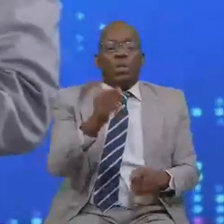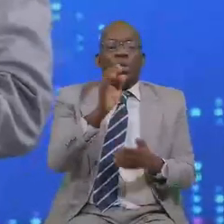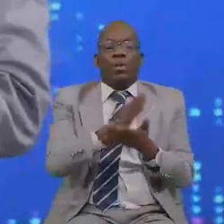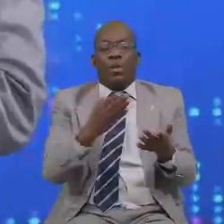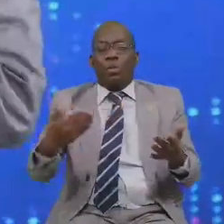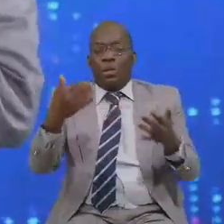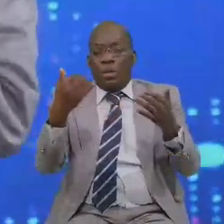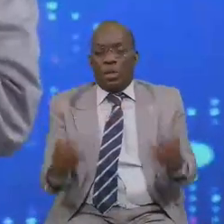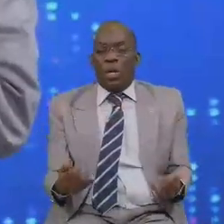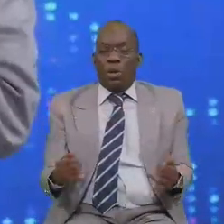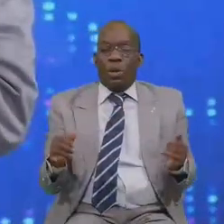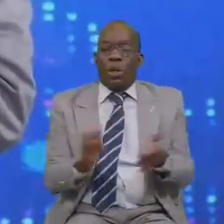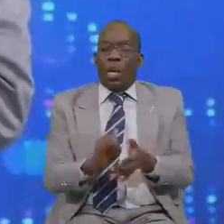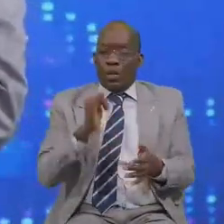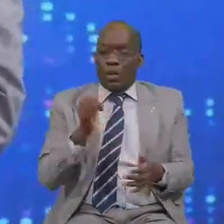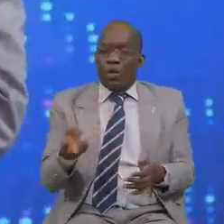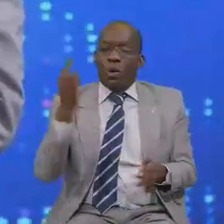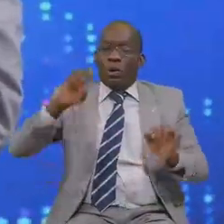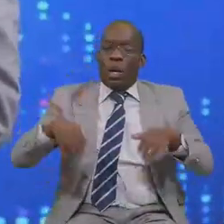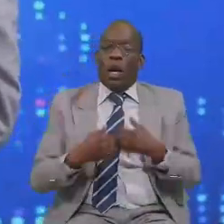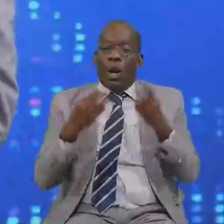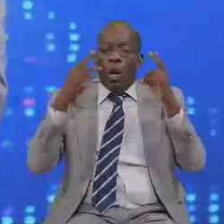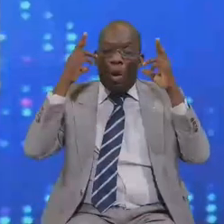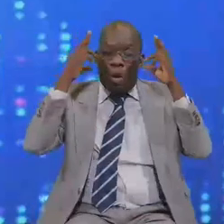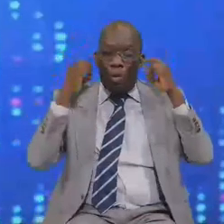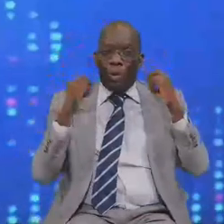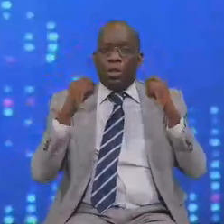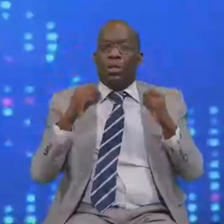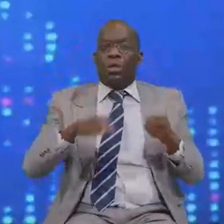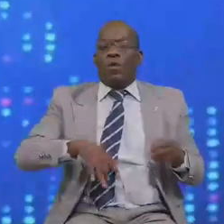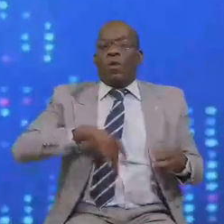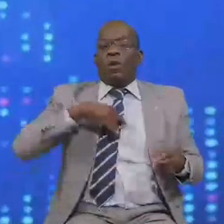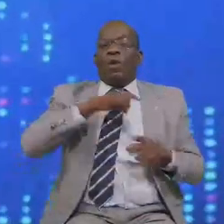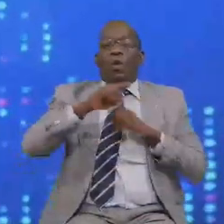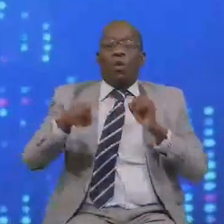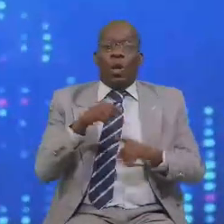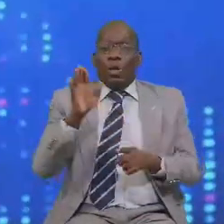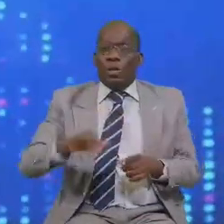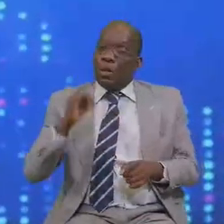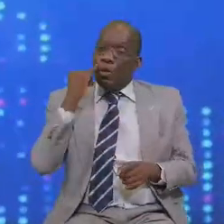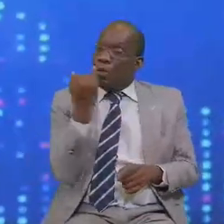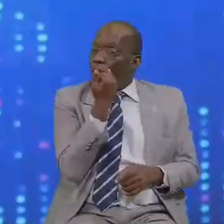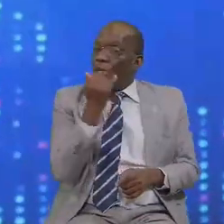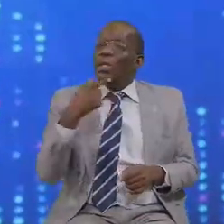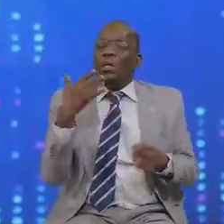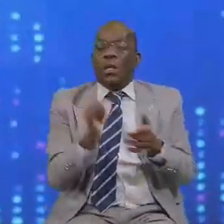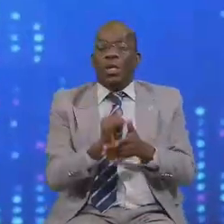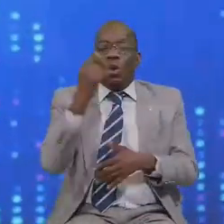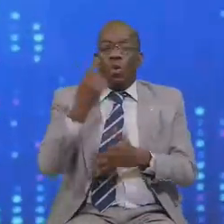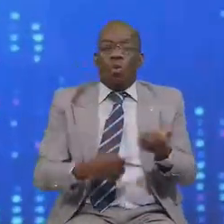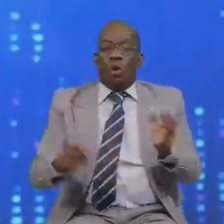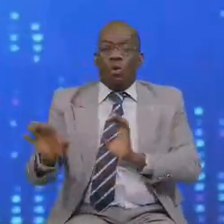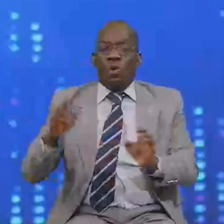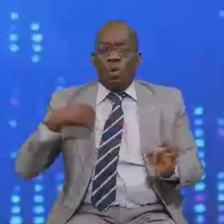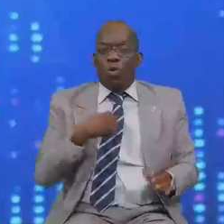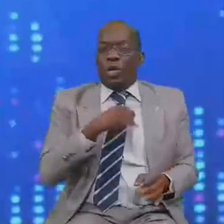ça Moïse s'était dit. Quand les enfants d'Israël ont dit, qu'est-ce que nous allons boire et tout cela, le